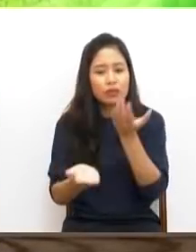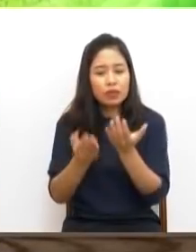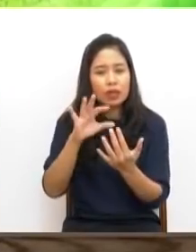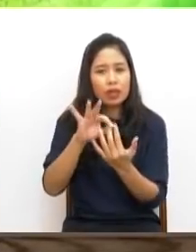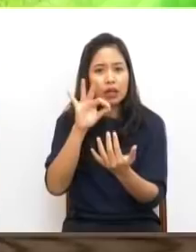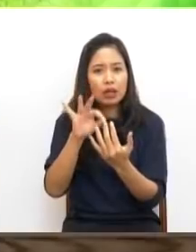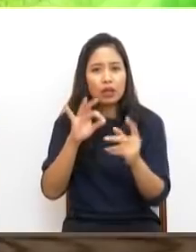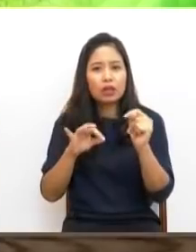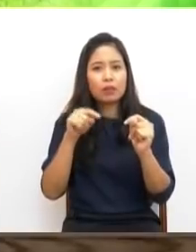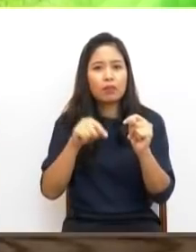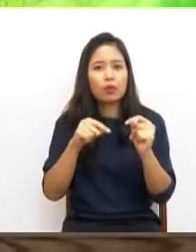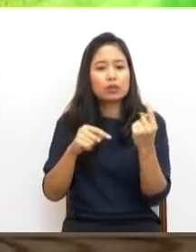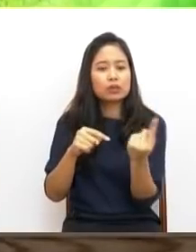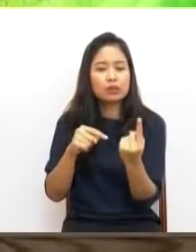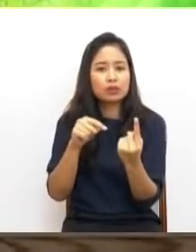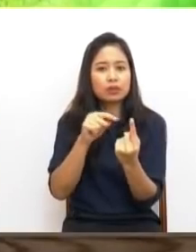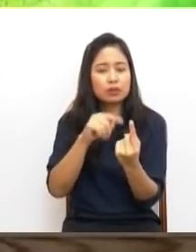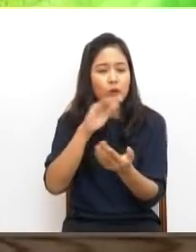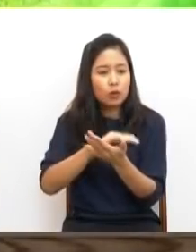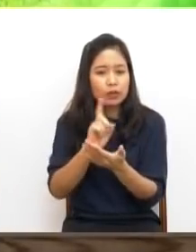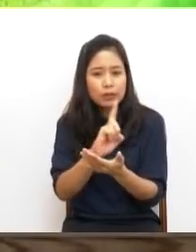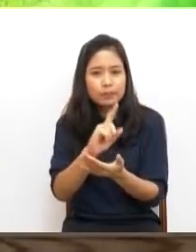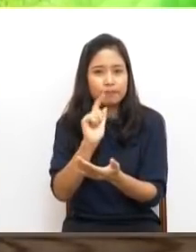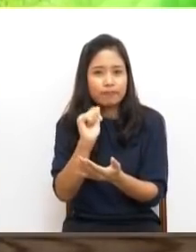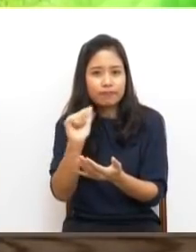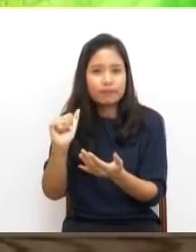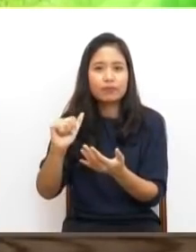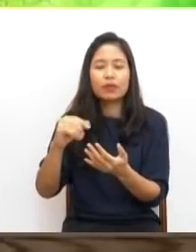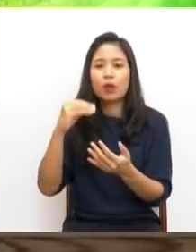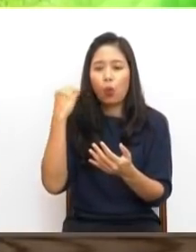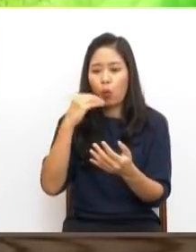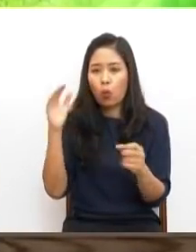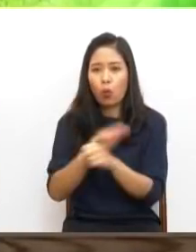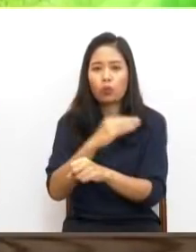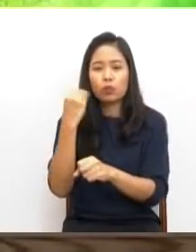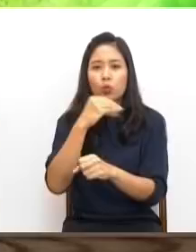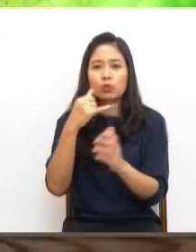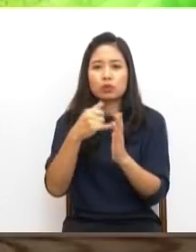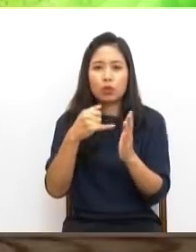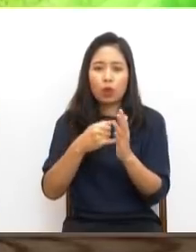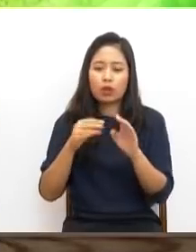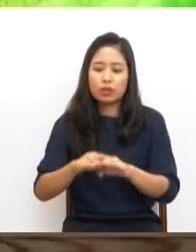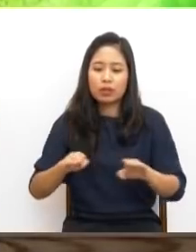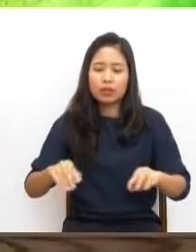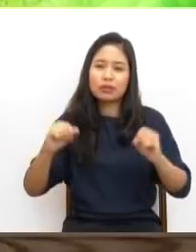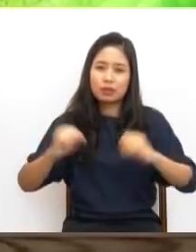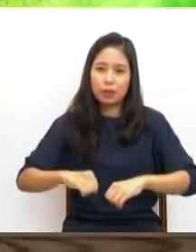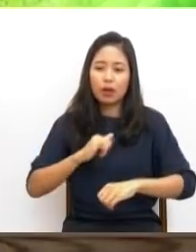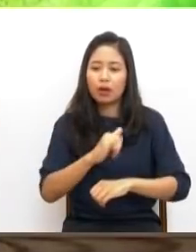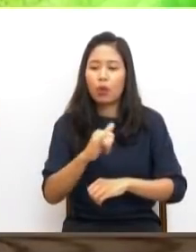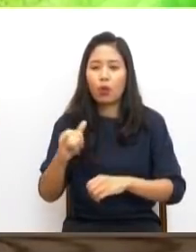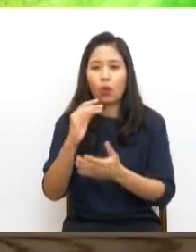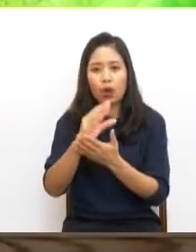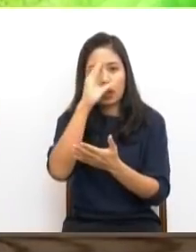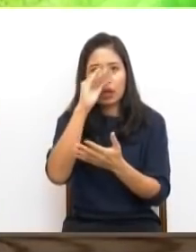1จัดรวมกันตรงนี้นะครับเพื่อให้ประชากรในวัยเรียนได้เรียนอย่างมีคุณภาพซึ่งผมขอยกตัวอย่